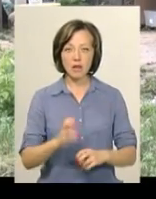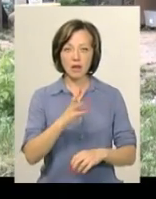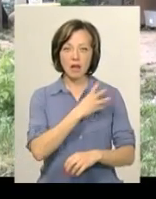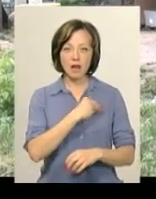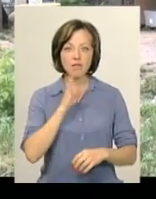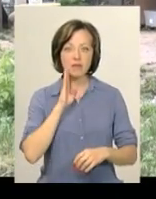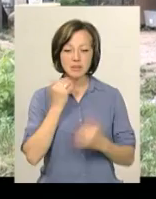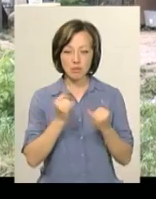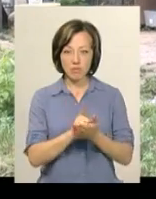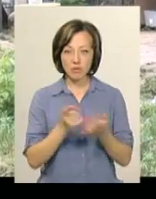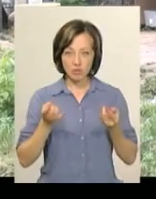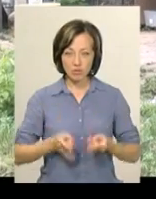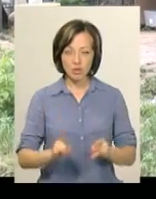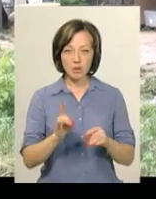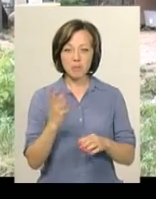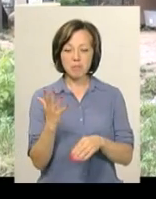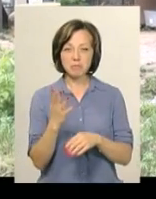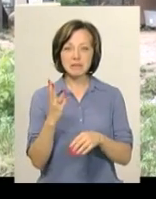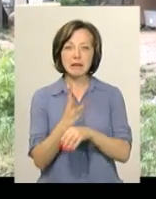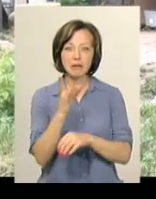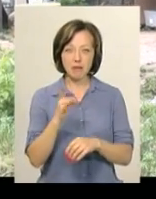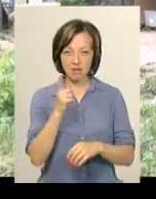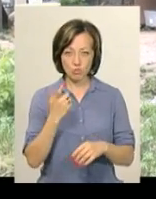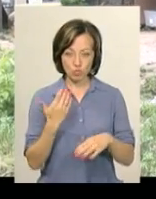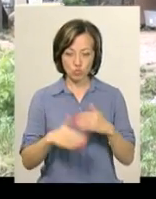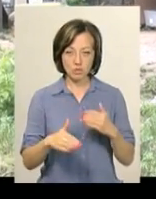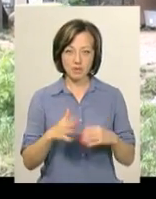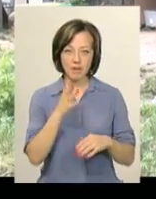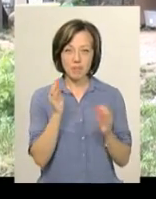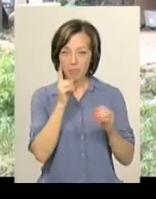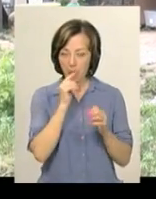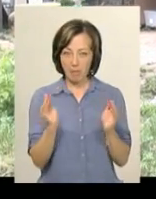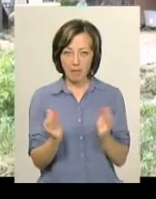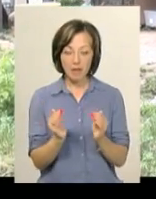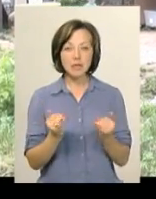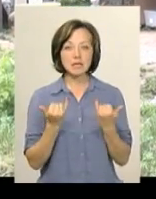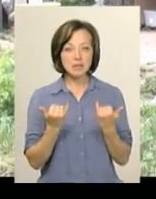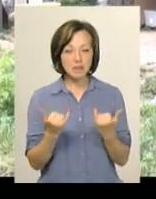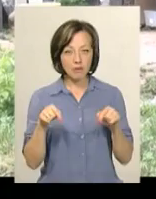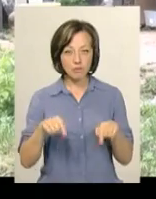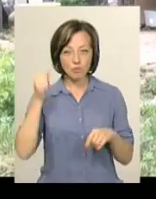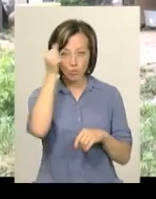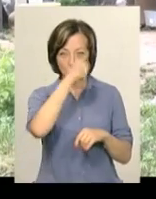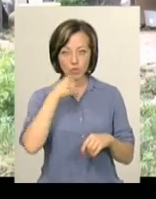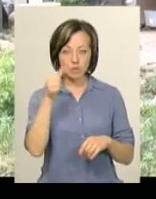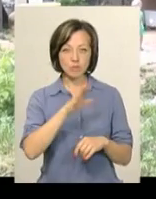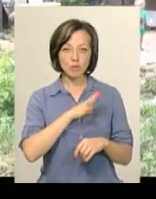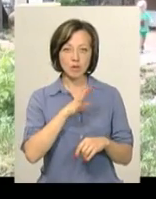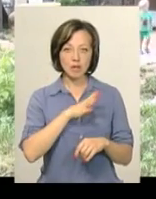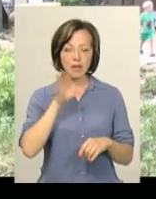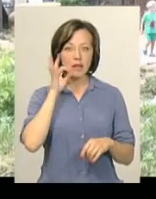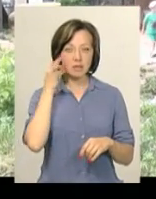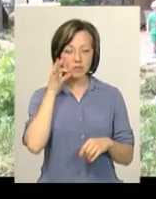повинна зараз вже знову нам привезти 3-й раз, скажімо, знову львіняток. Ну і в цьому році в нас були і